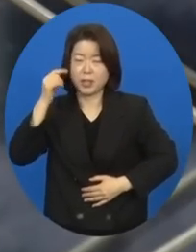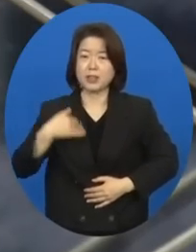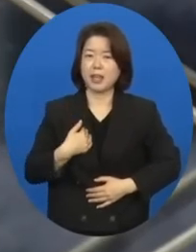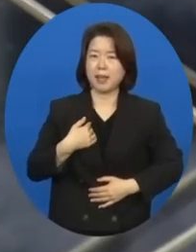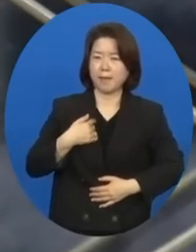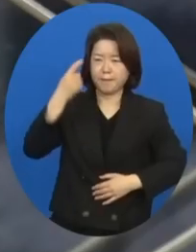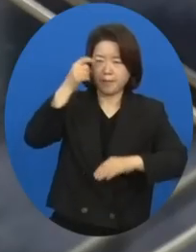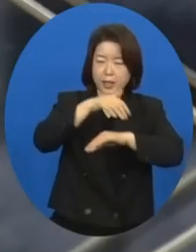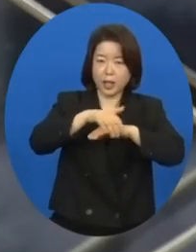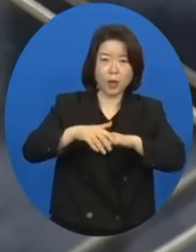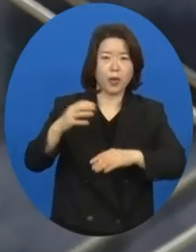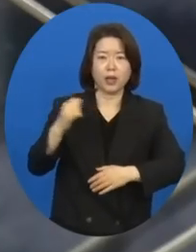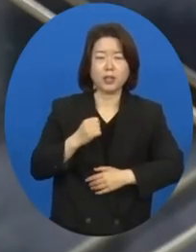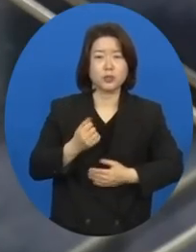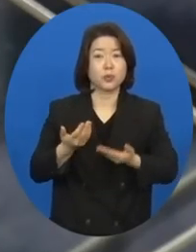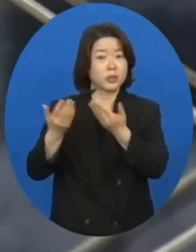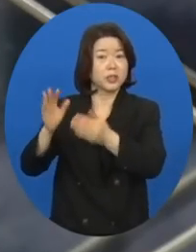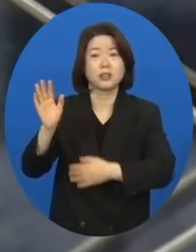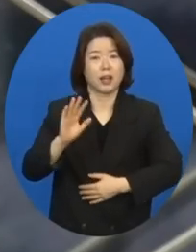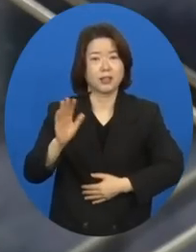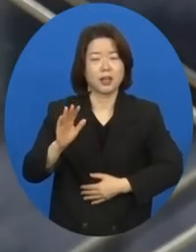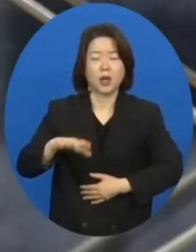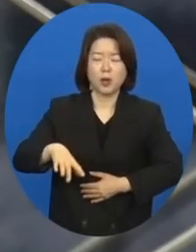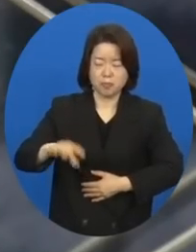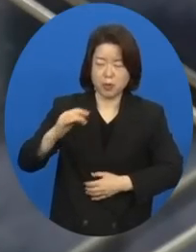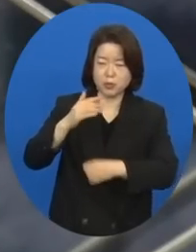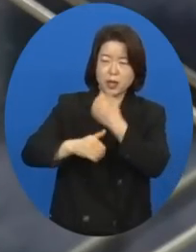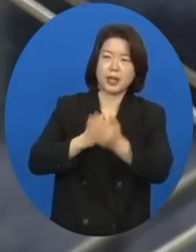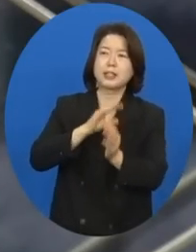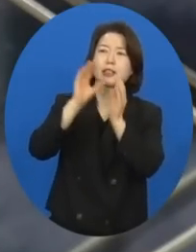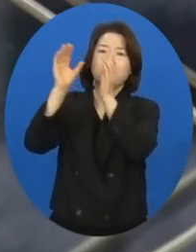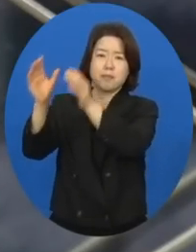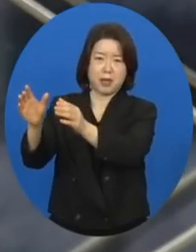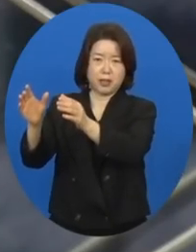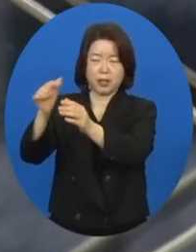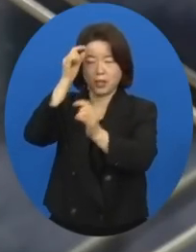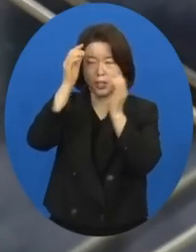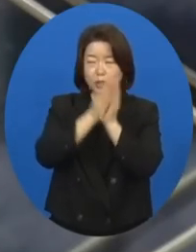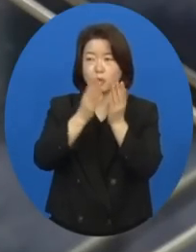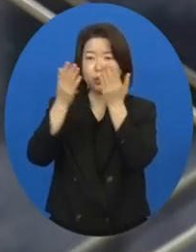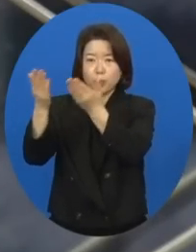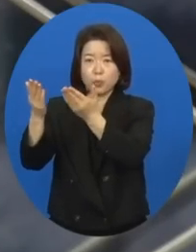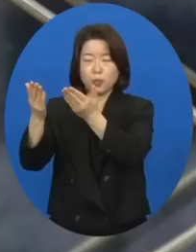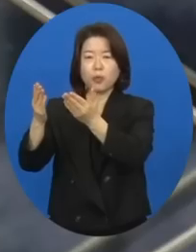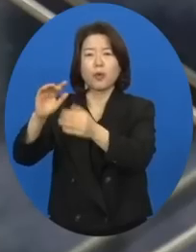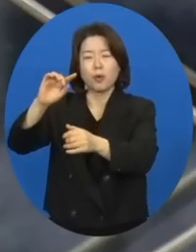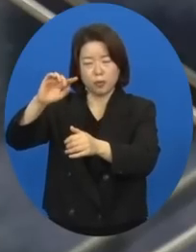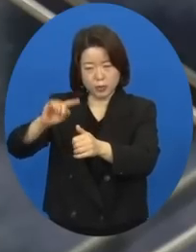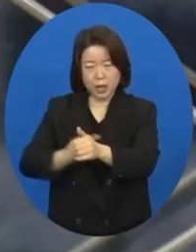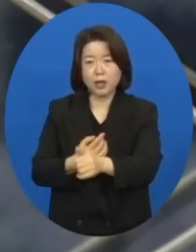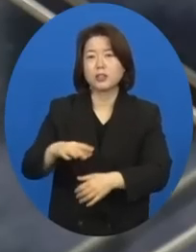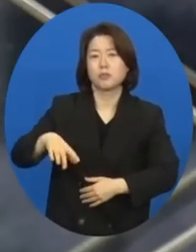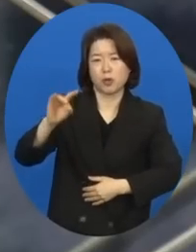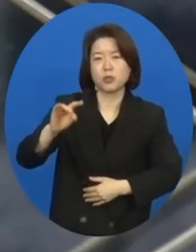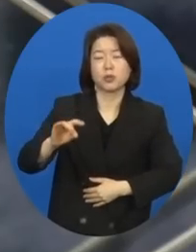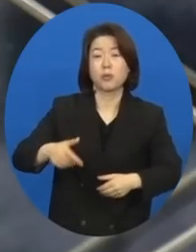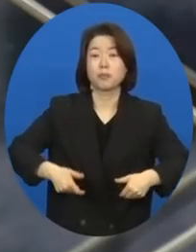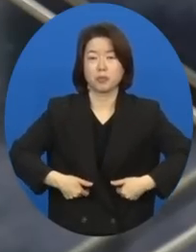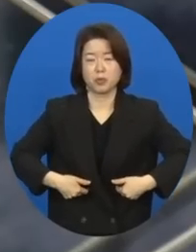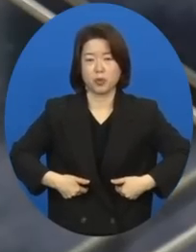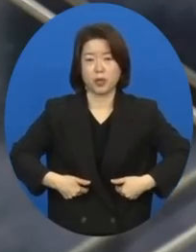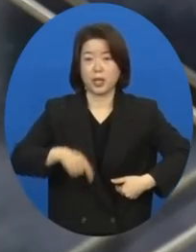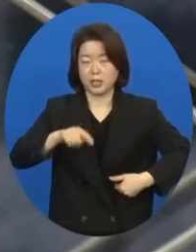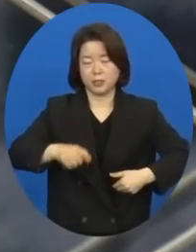하는 것이 아니라 먼저 하나님께 맡김으로 기도함으로 되어지고 가능한 일임을 우리가 정말 결론